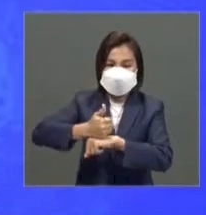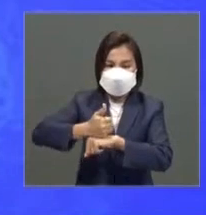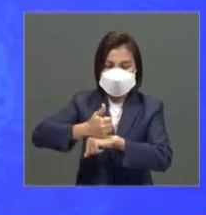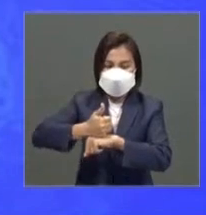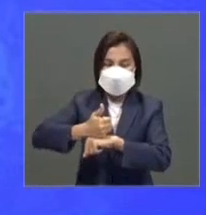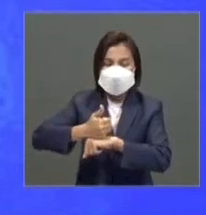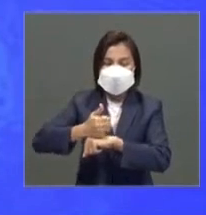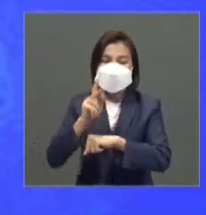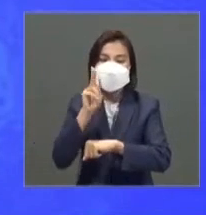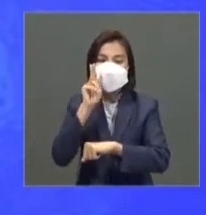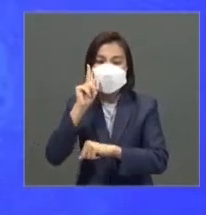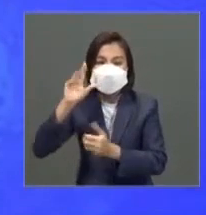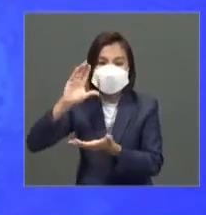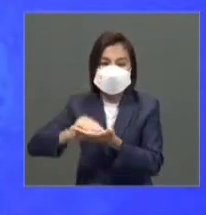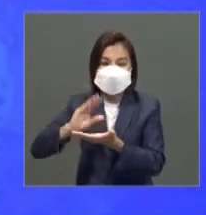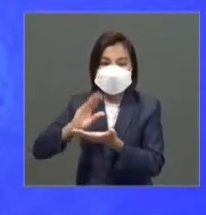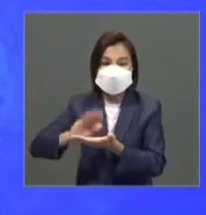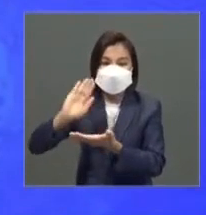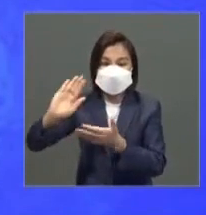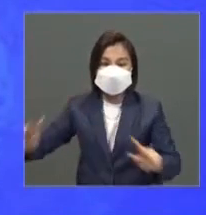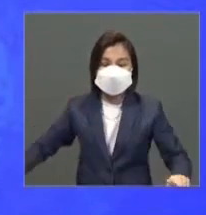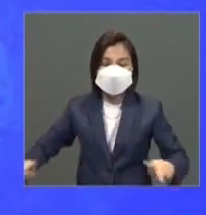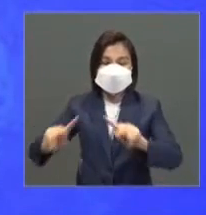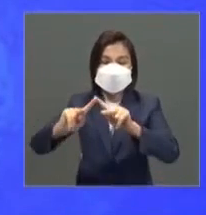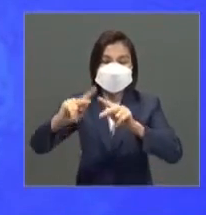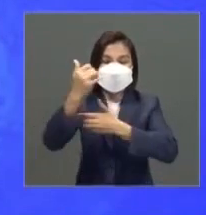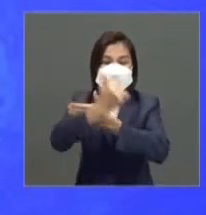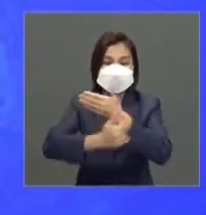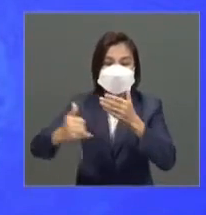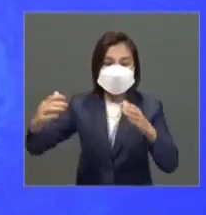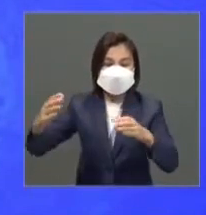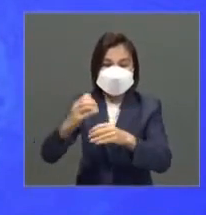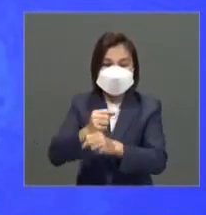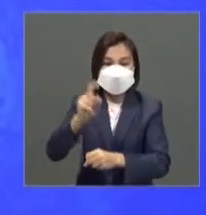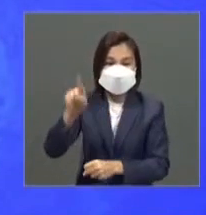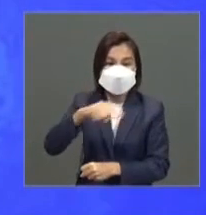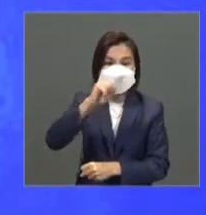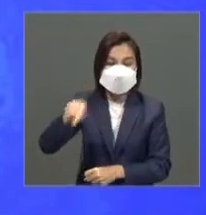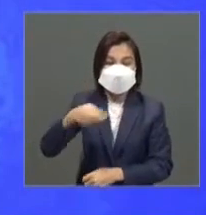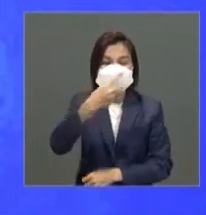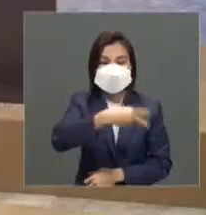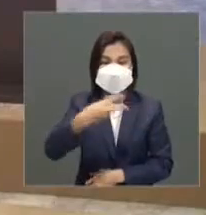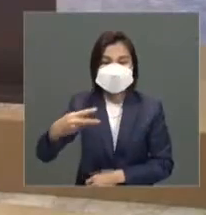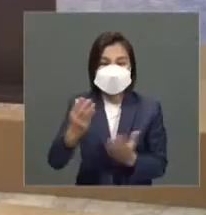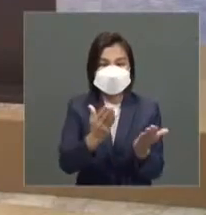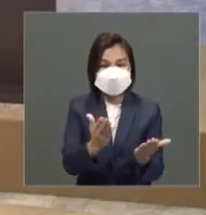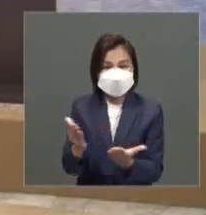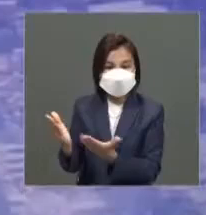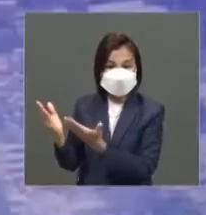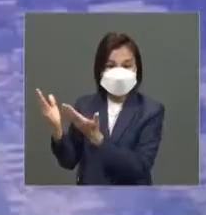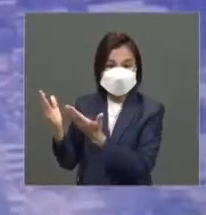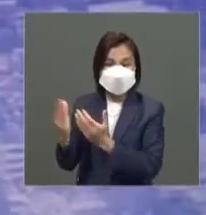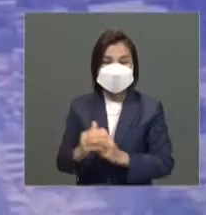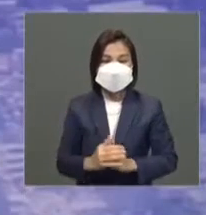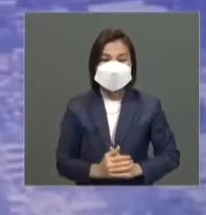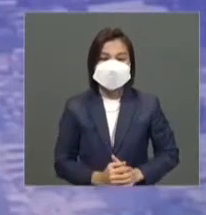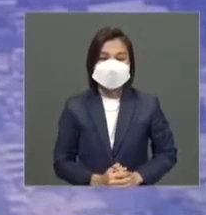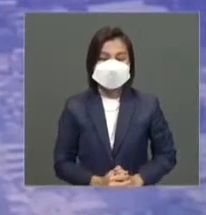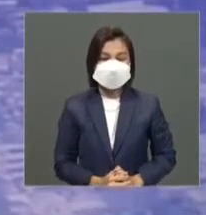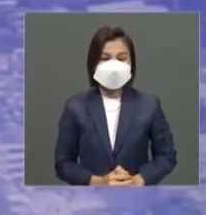วลและวิเคราะห์ข่าวกรมสารนิเทศกระทรวงการต่างประเทศสรุปประเด็นวันนี้ในภาคภาษาอังกฤษค่ะ